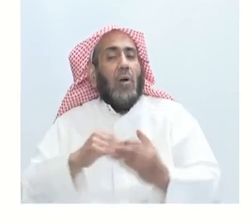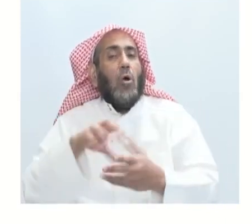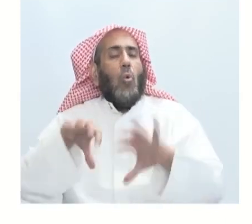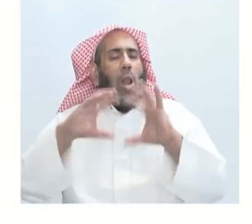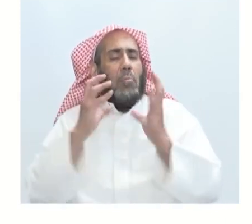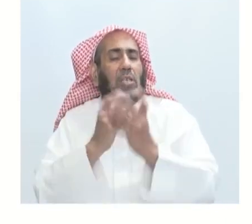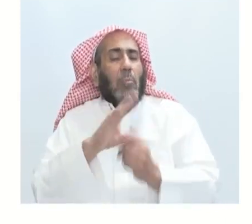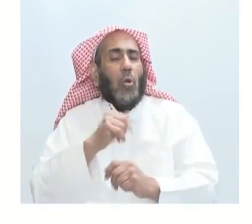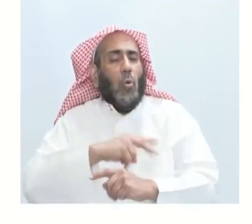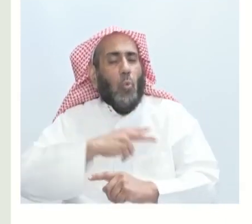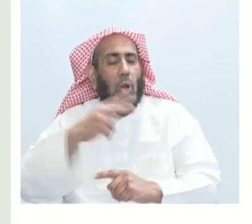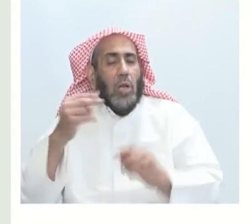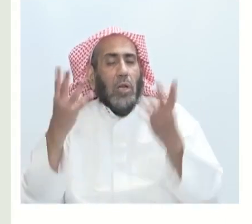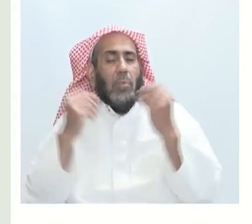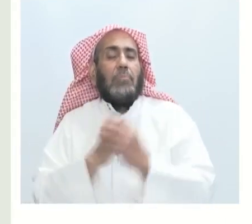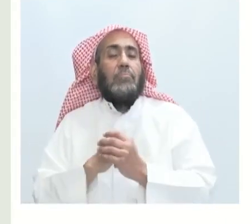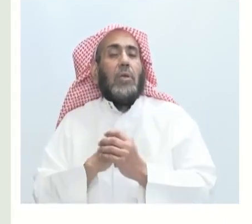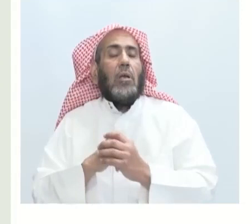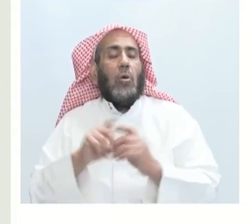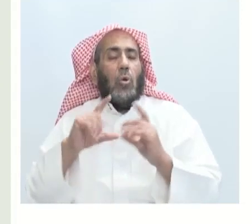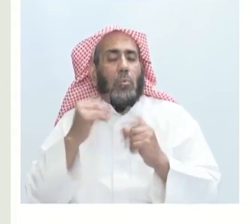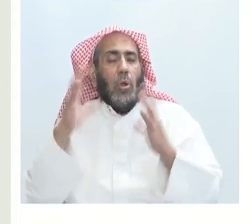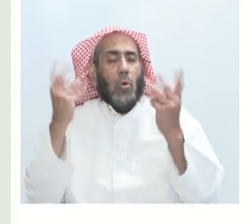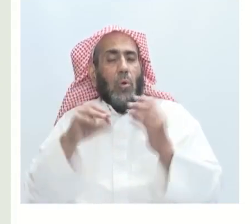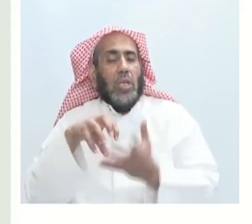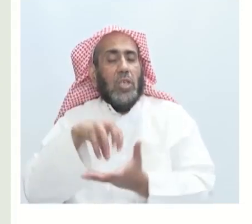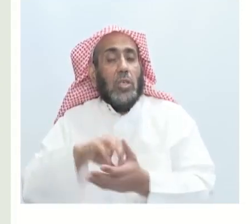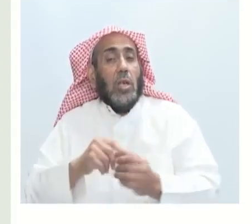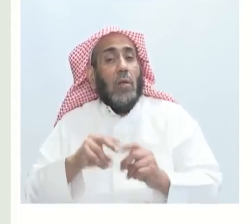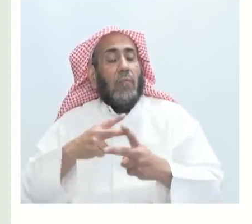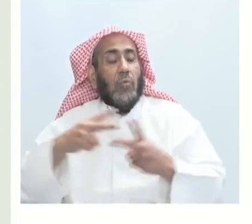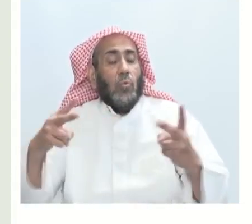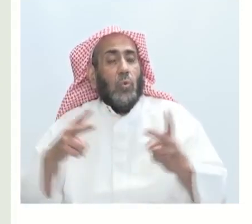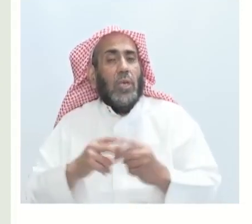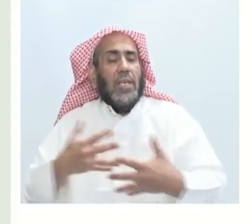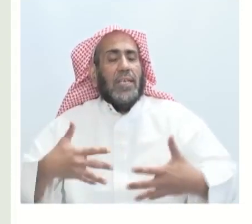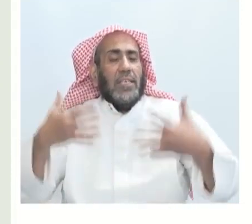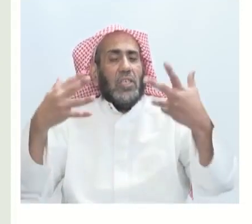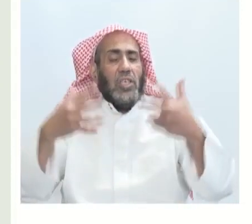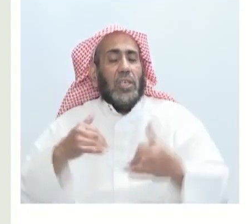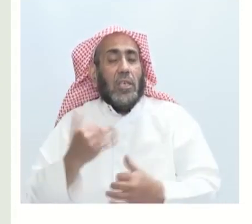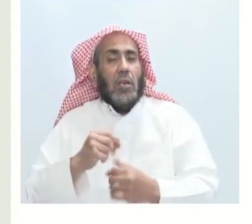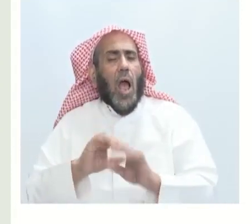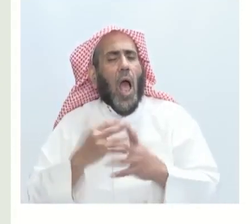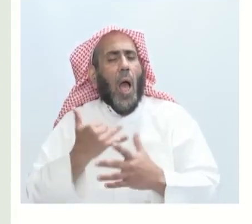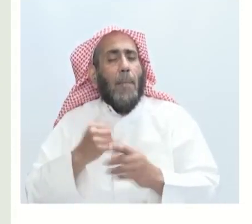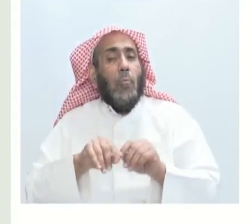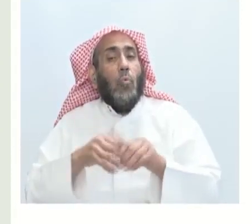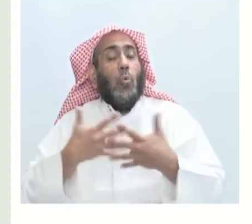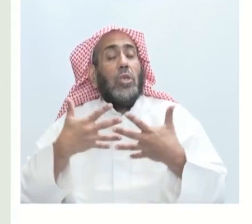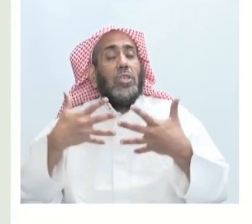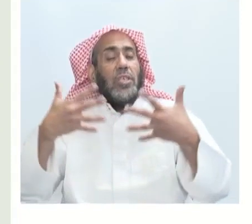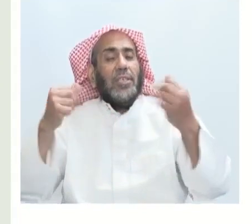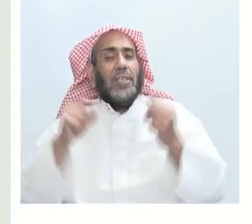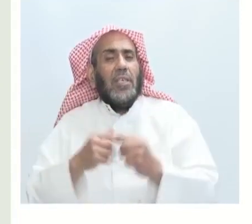اللغويه والعلميه او العلميه واللغويه طبعا هنا فنون الشعر العربي الحديث اهم الفنون ظهرت في الادب العربي